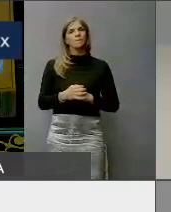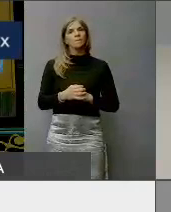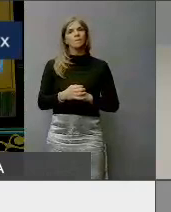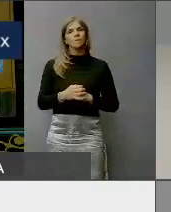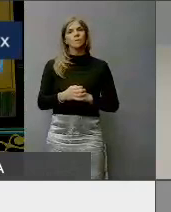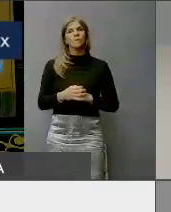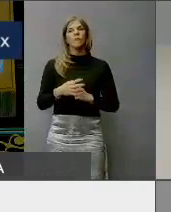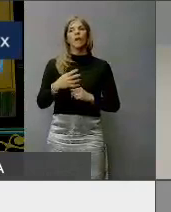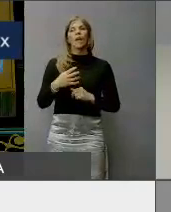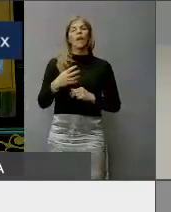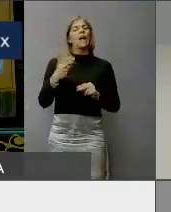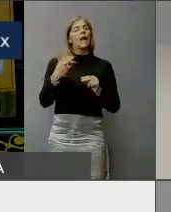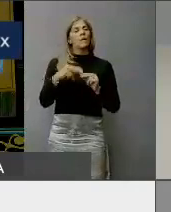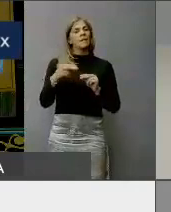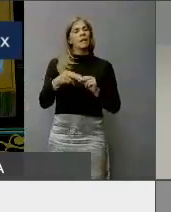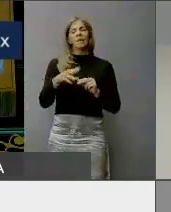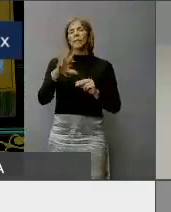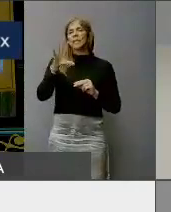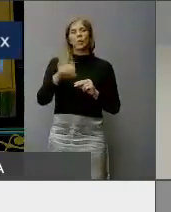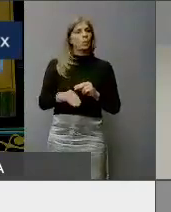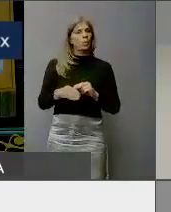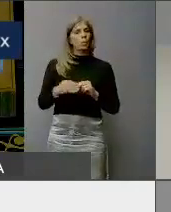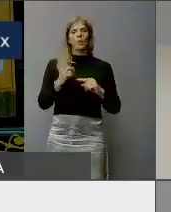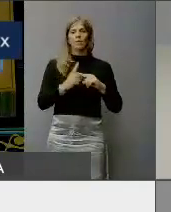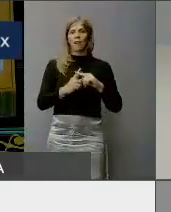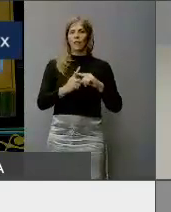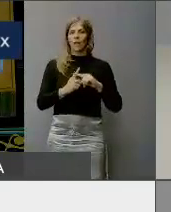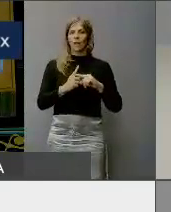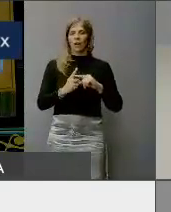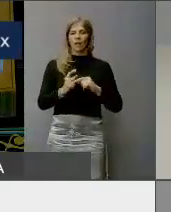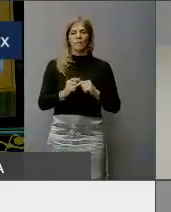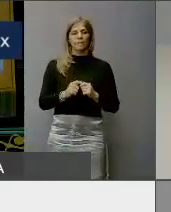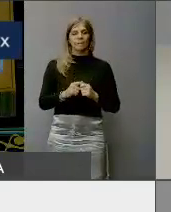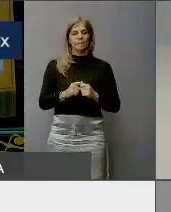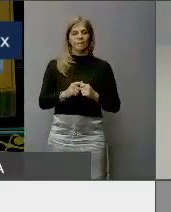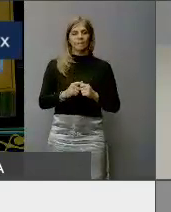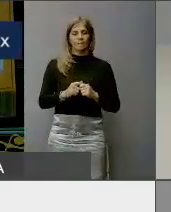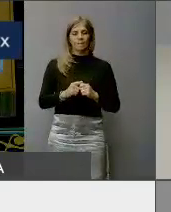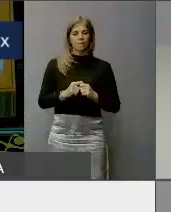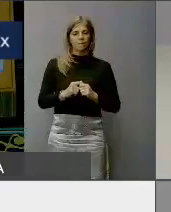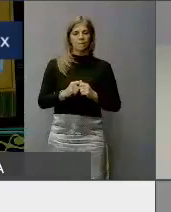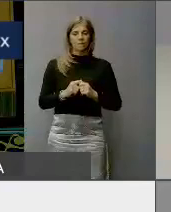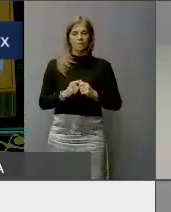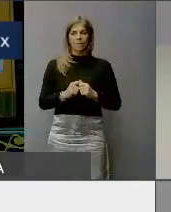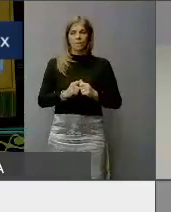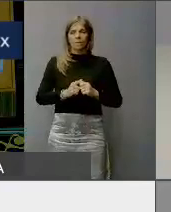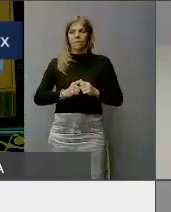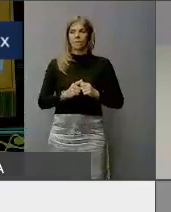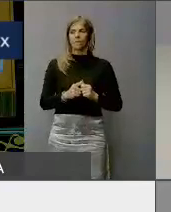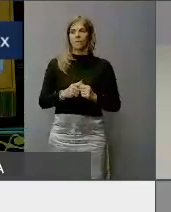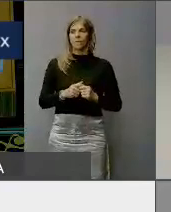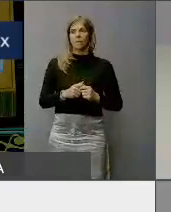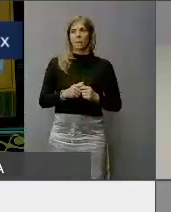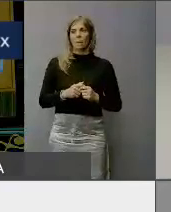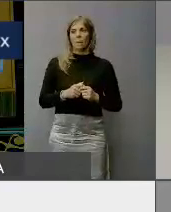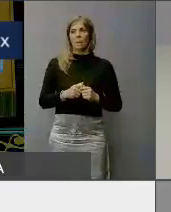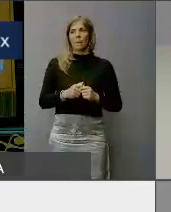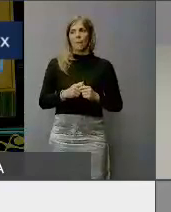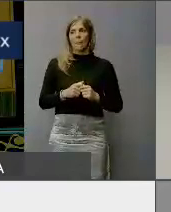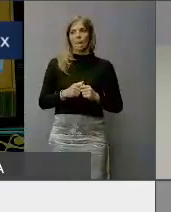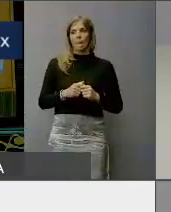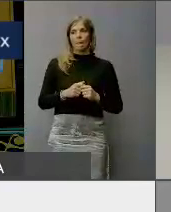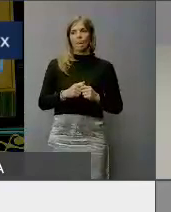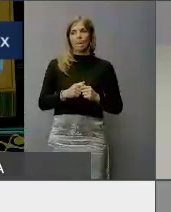gli emendamenti devo dire unicamente la giunta si esprime favorevolmente per tutti e cinque gli